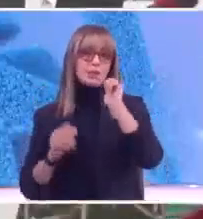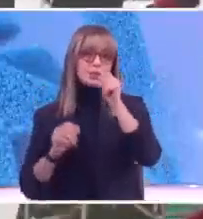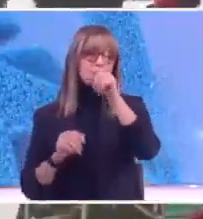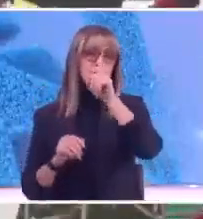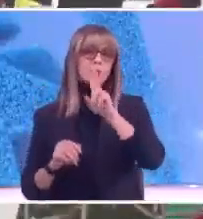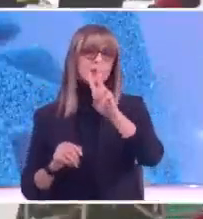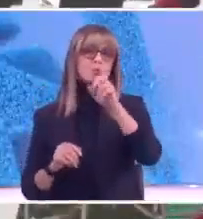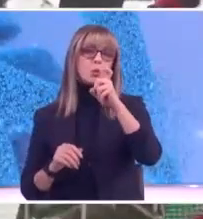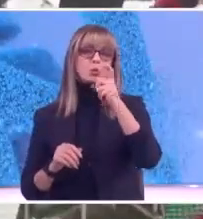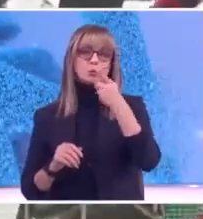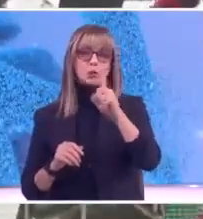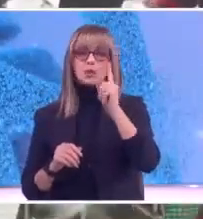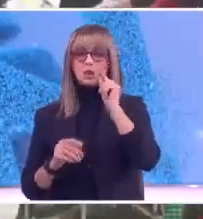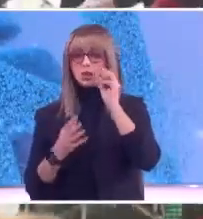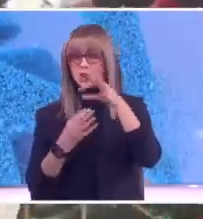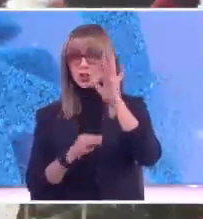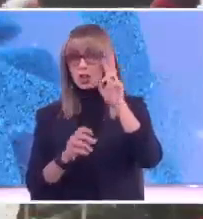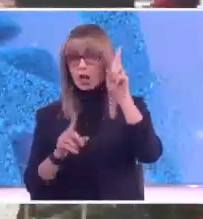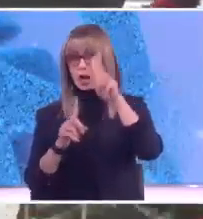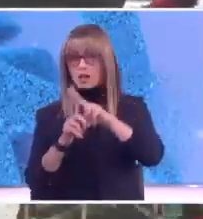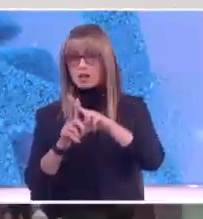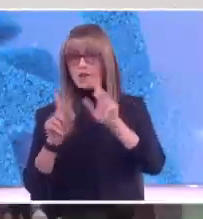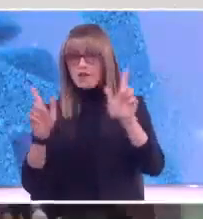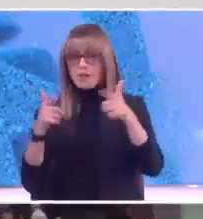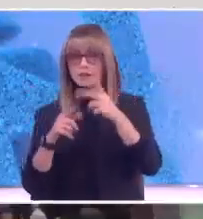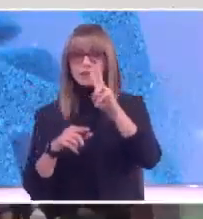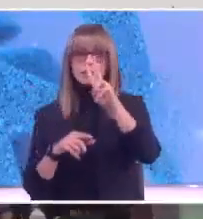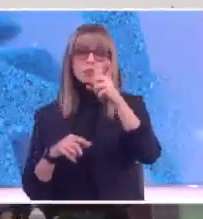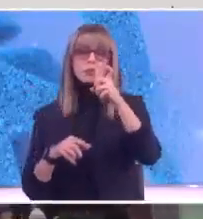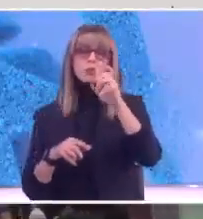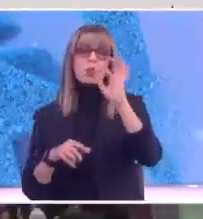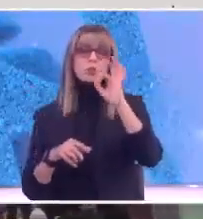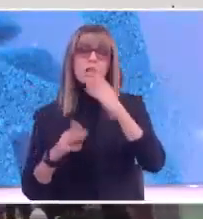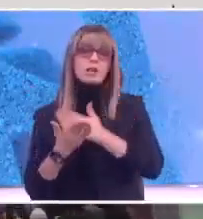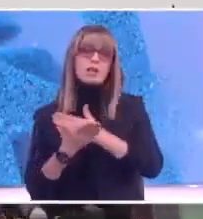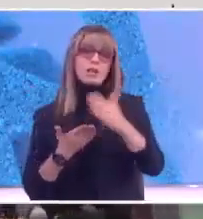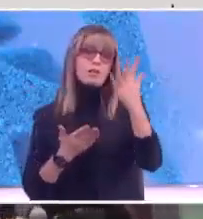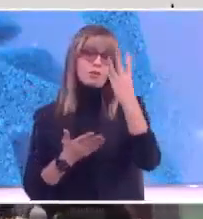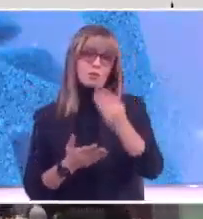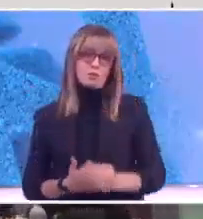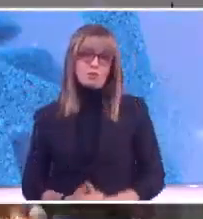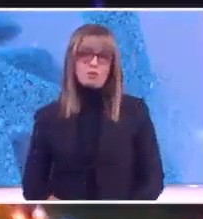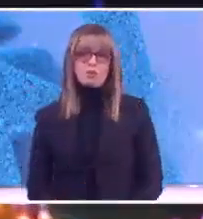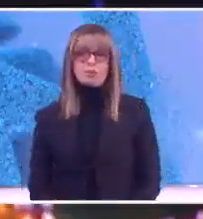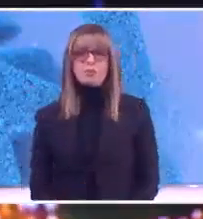bin kişinin katıldığı festival 29 Ocağı kadar sürecek.